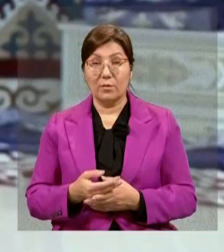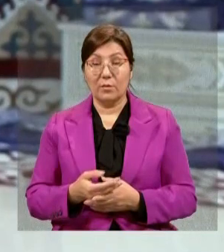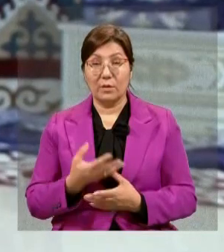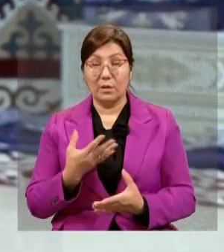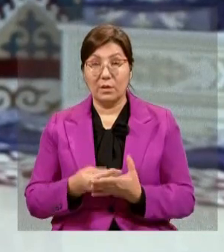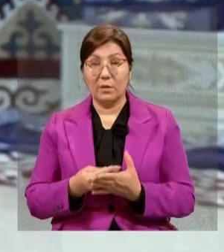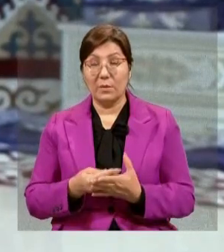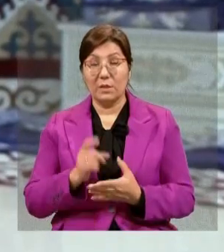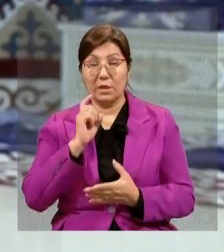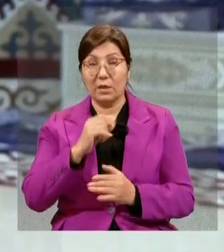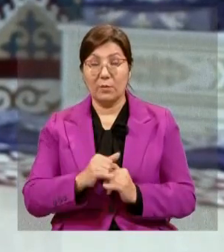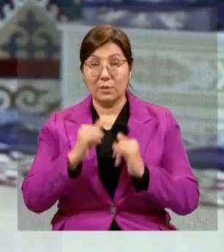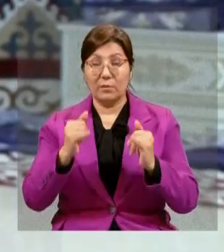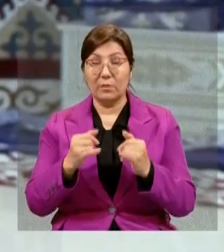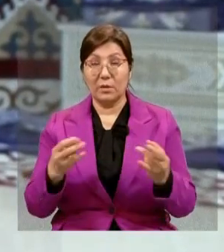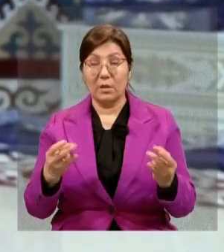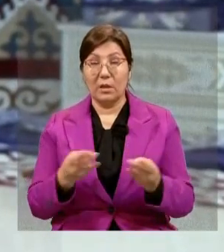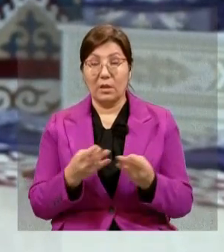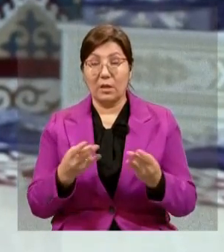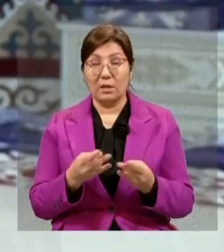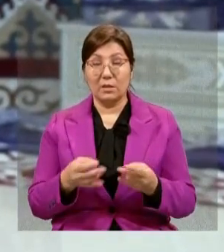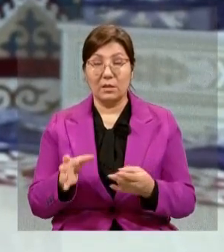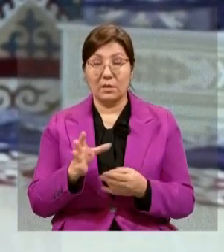еліміздің экономикалық дамуына қажетті